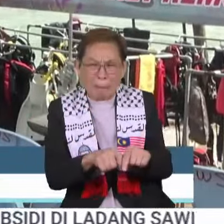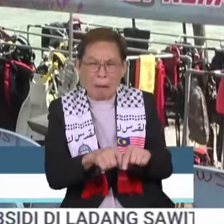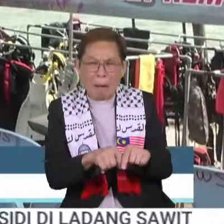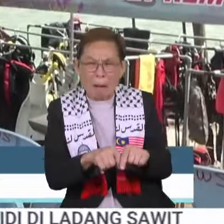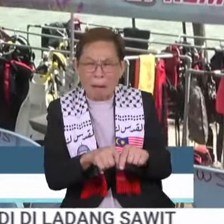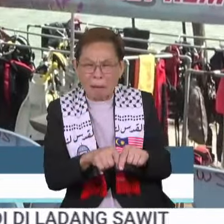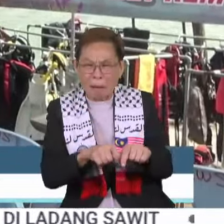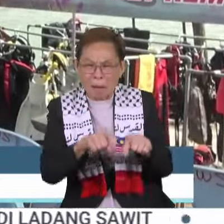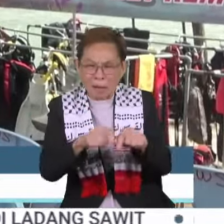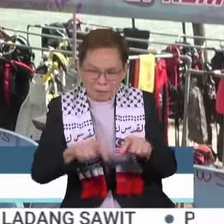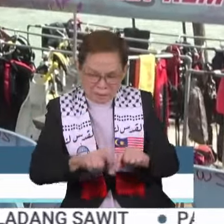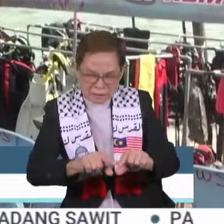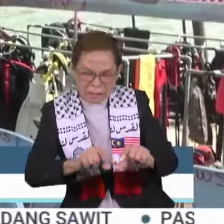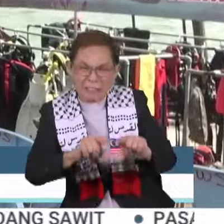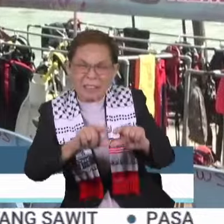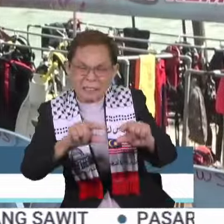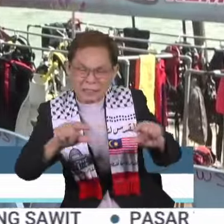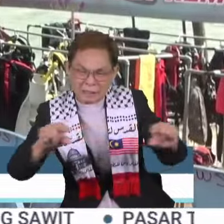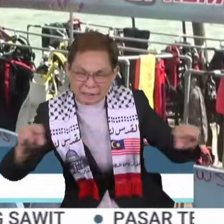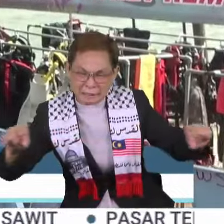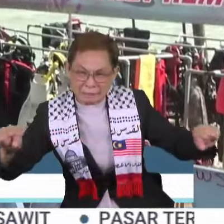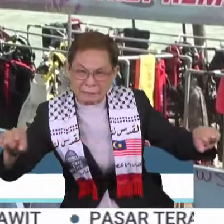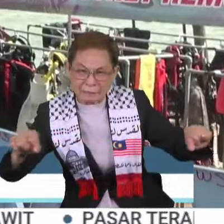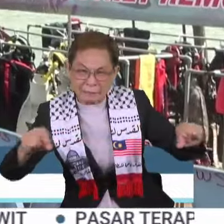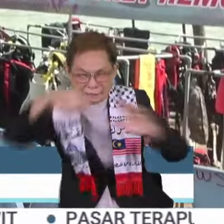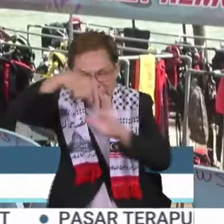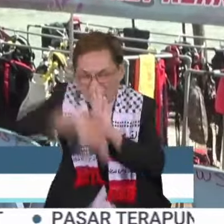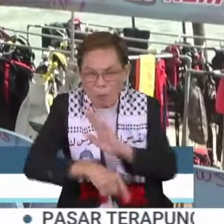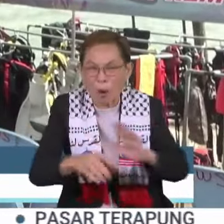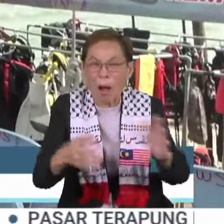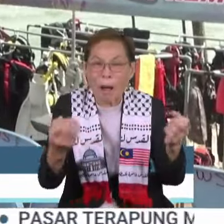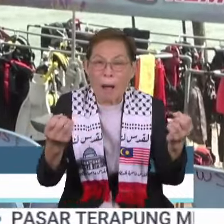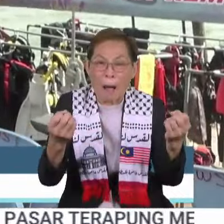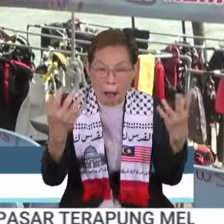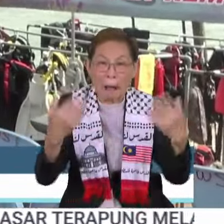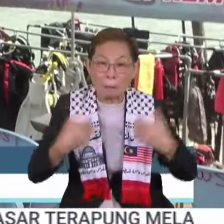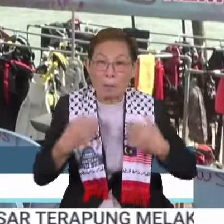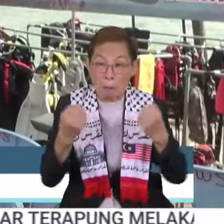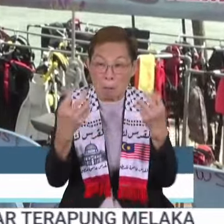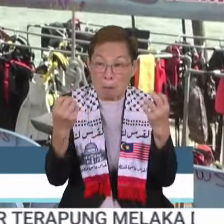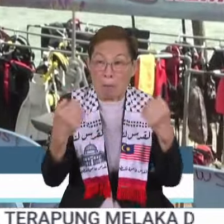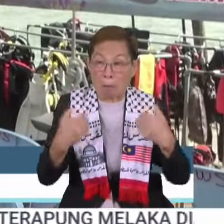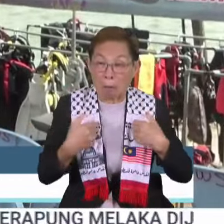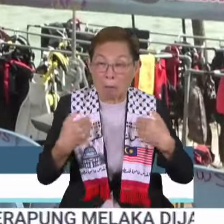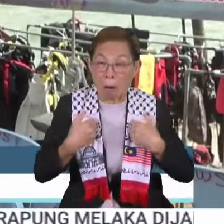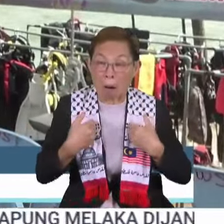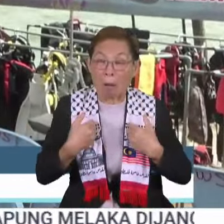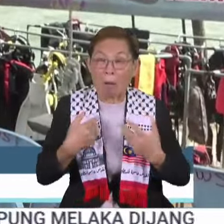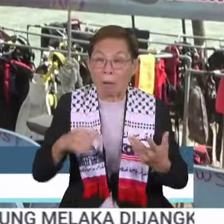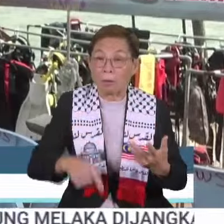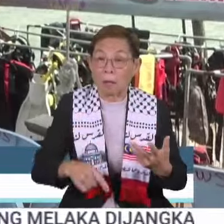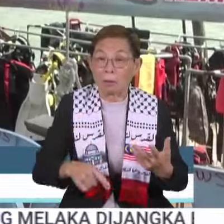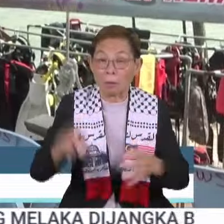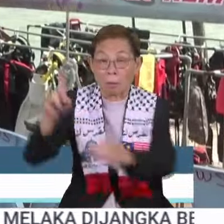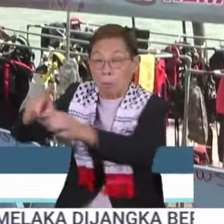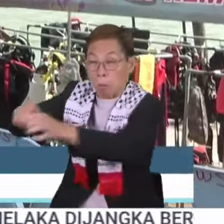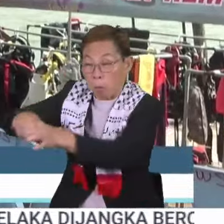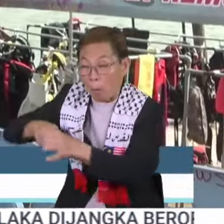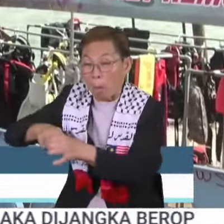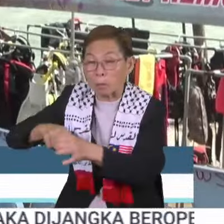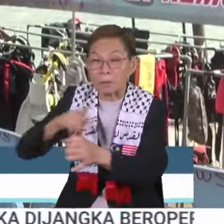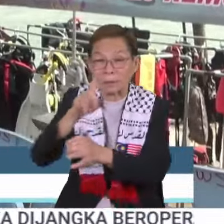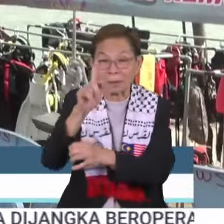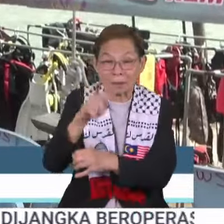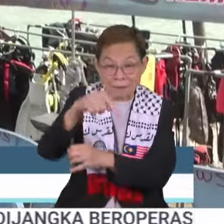cantik dan juga terdapat banyak marine life, dan antara tarikan yang ada di tenggor